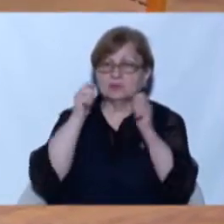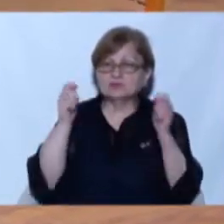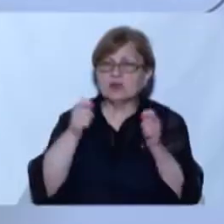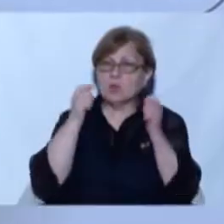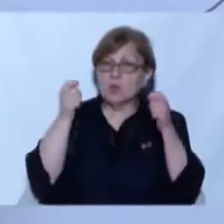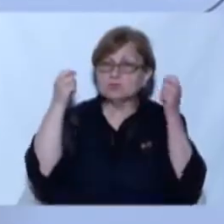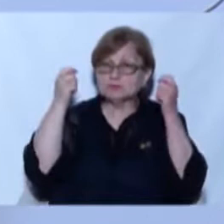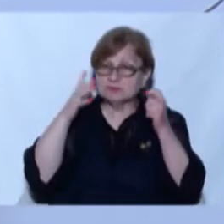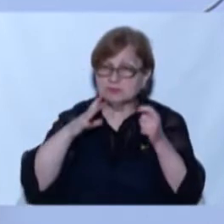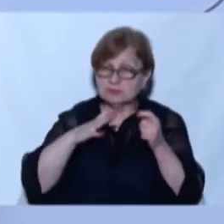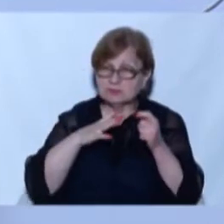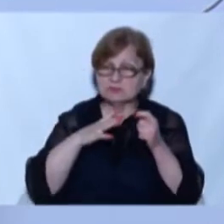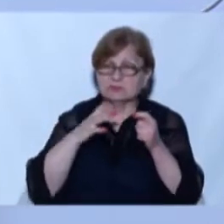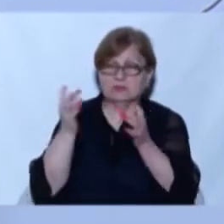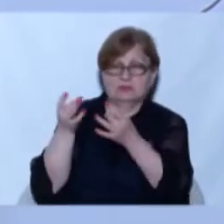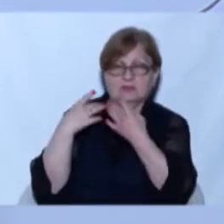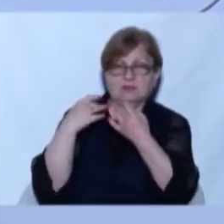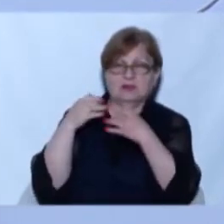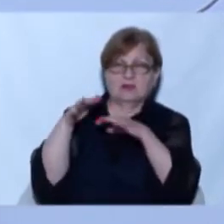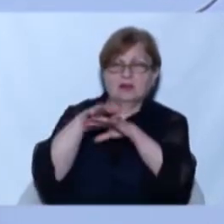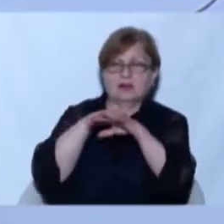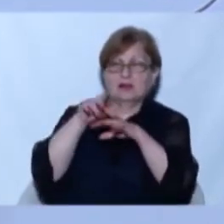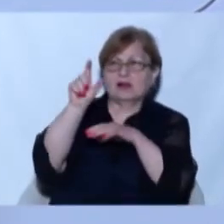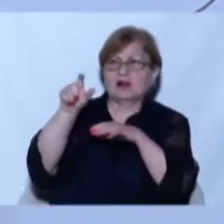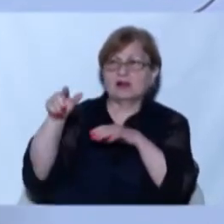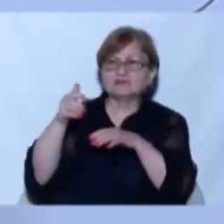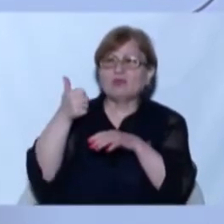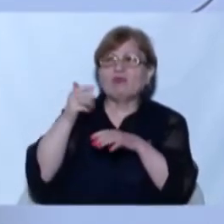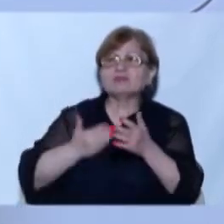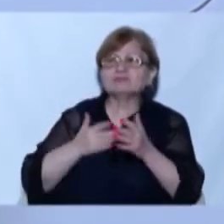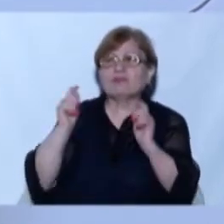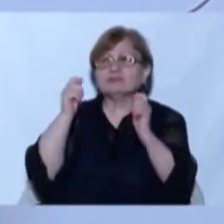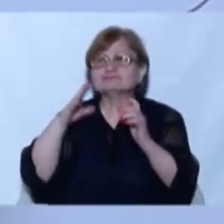იყო და გადმოგვცემს ხალხის ყოფა ცხოვრებას.